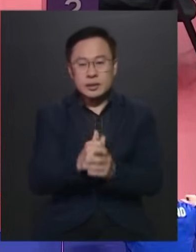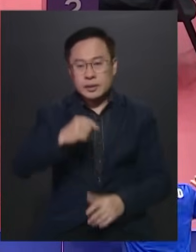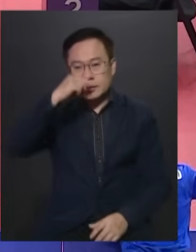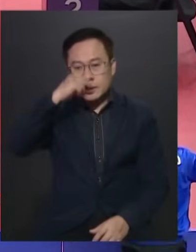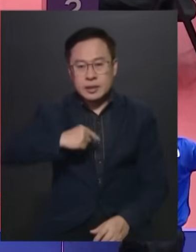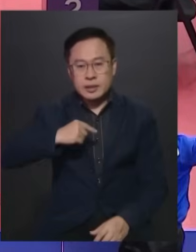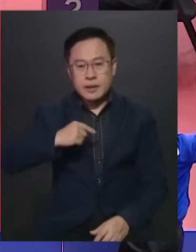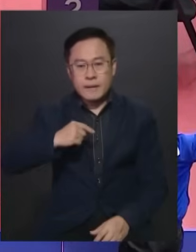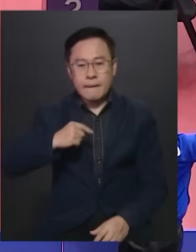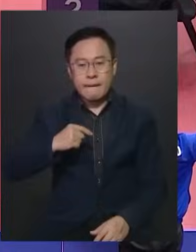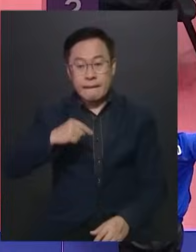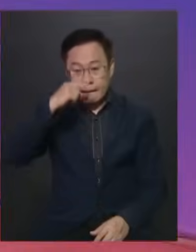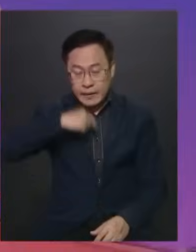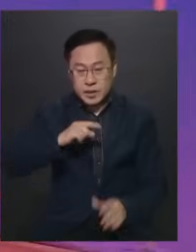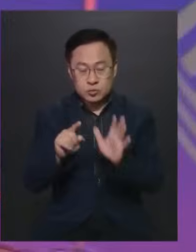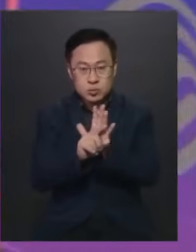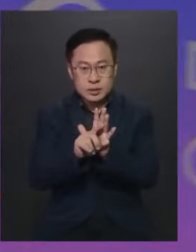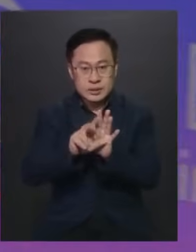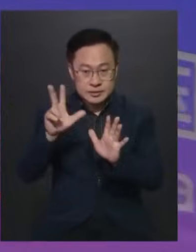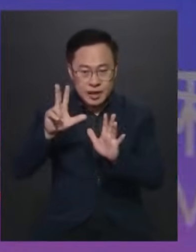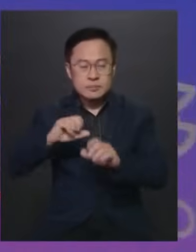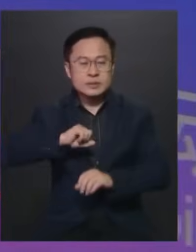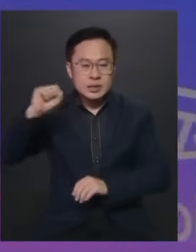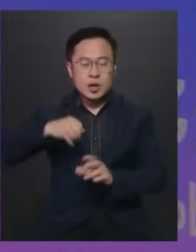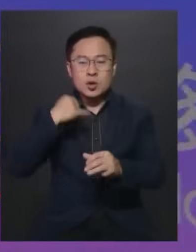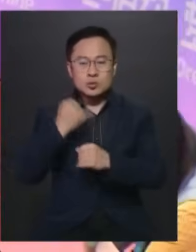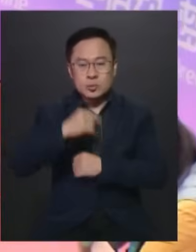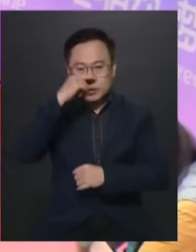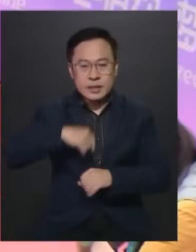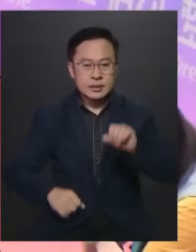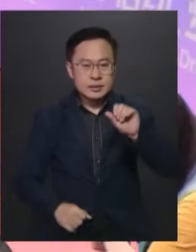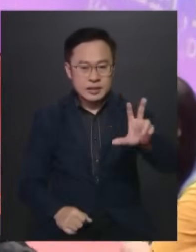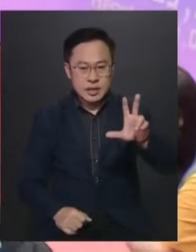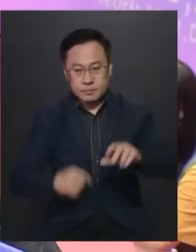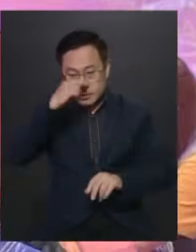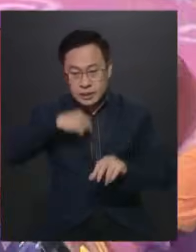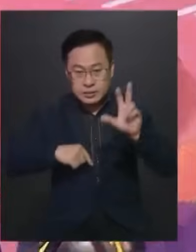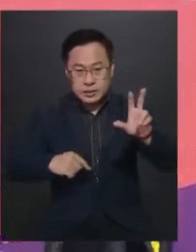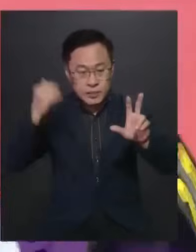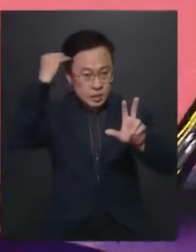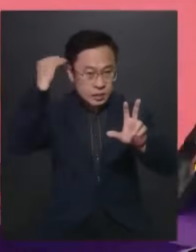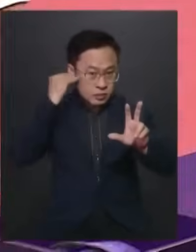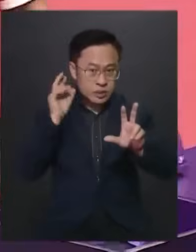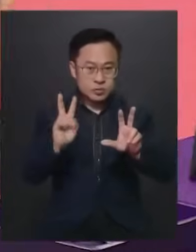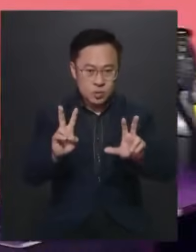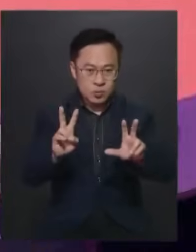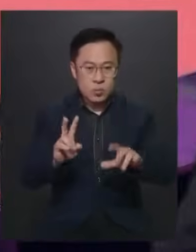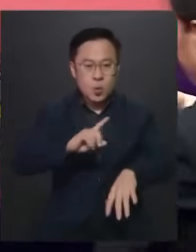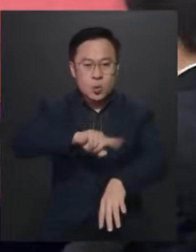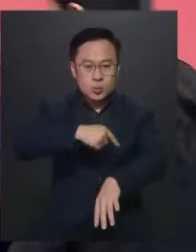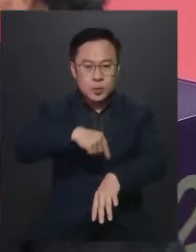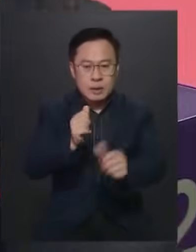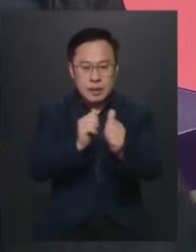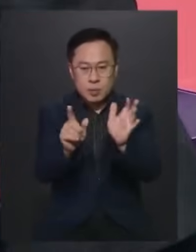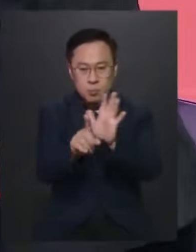เนี่ยจะมาเลฟอร์มเก่งในช่วงท้ายนะครับเอาชนะไปในเกมตัดสิน 3-2ครับโอ้โหเนี่ยครับคือต้องแข่งกันถึง 5